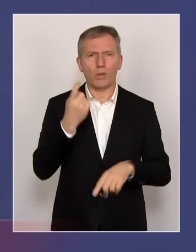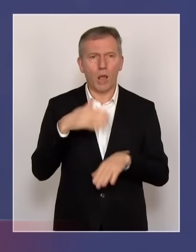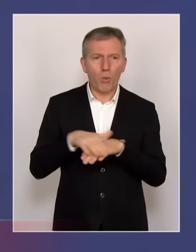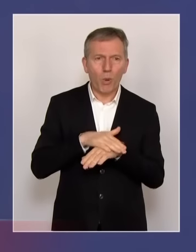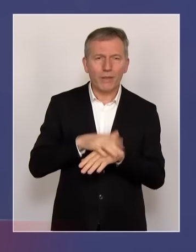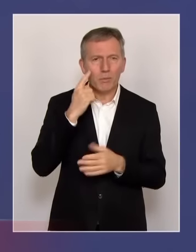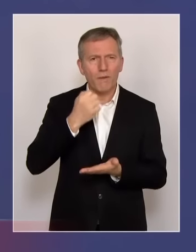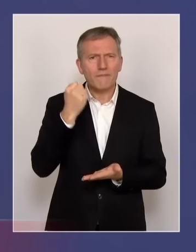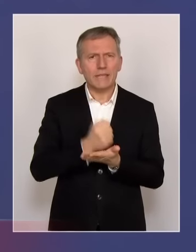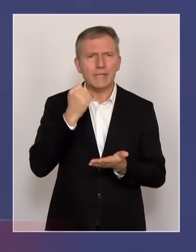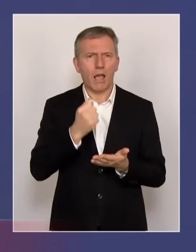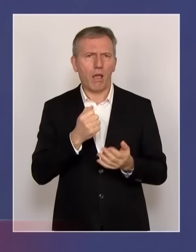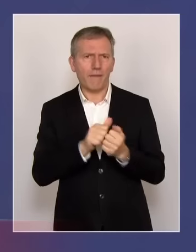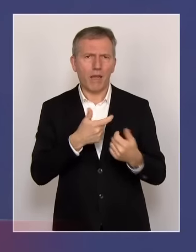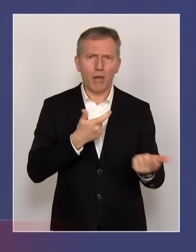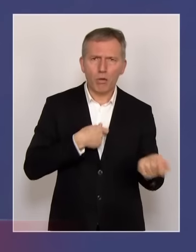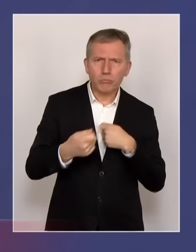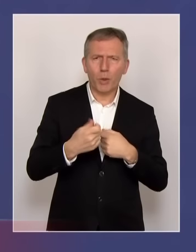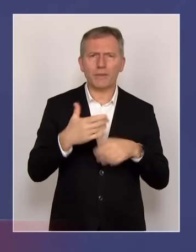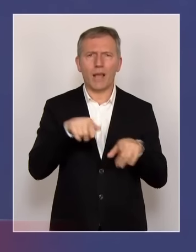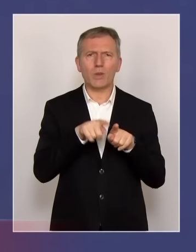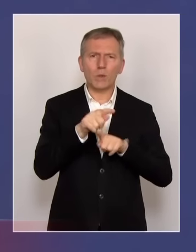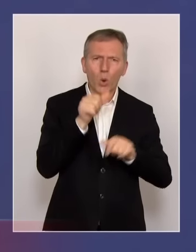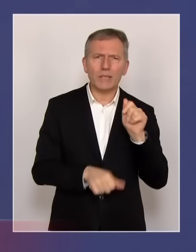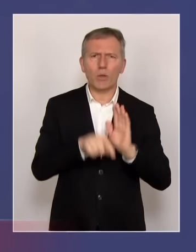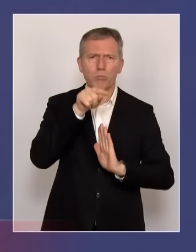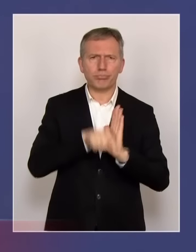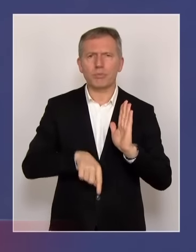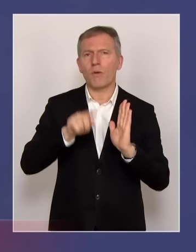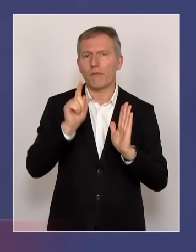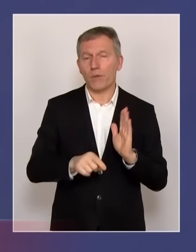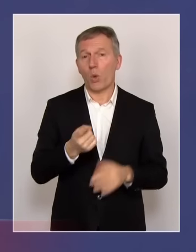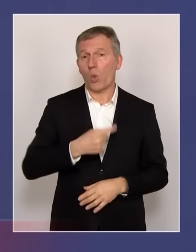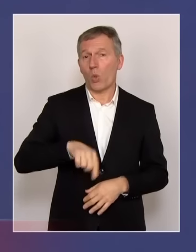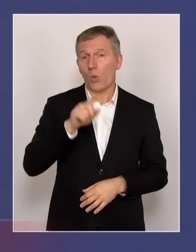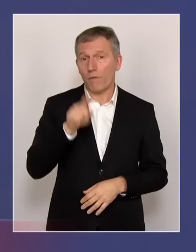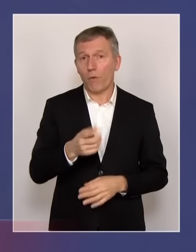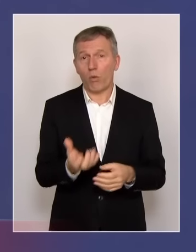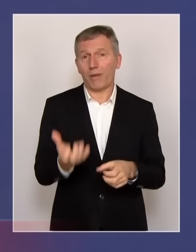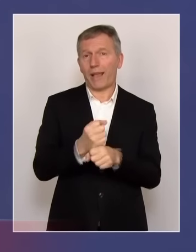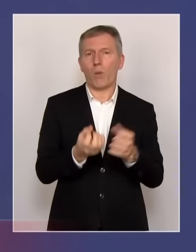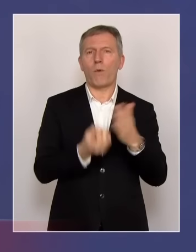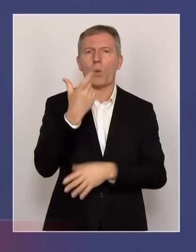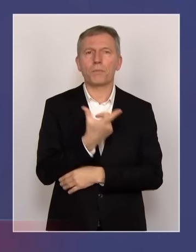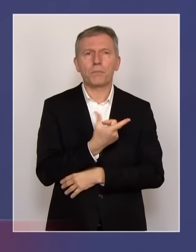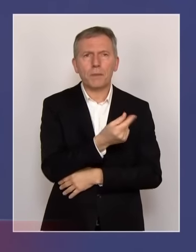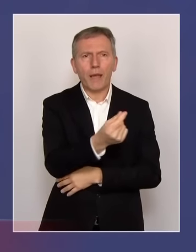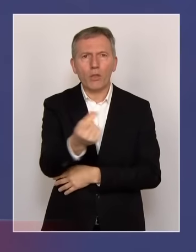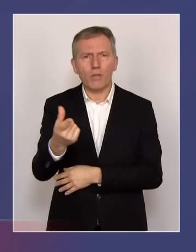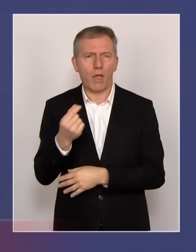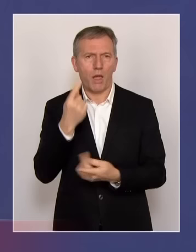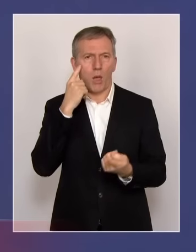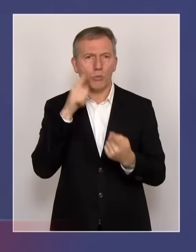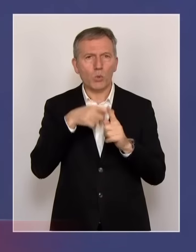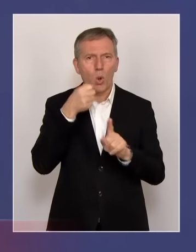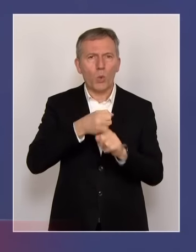de visa et nos préférences commerciales en matière de conditionnalité. Nous devons aussi nouer de nouveaux partenariats opérationnels pour lutter